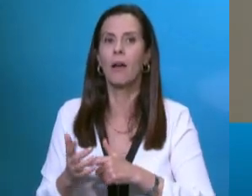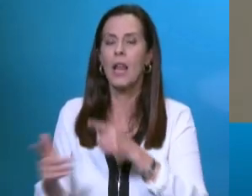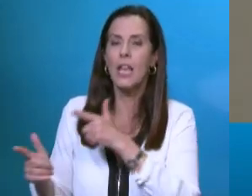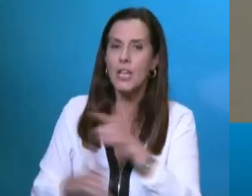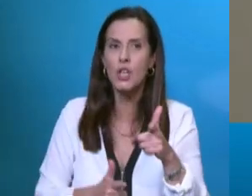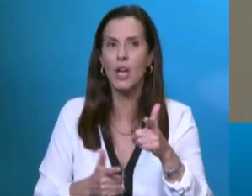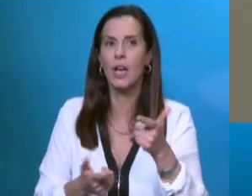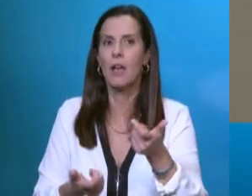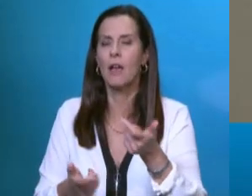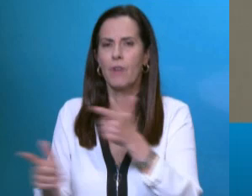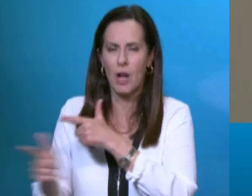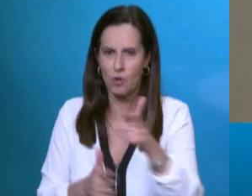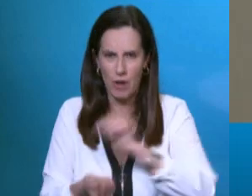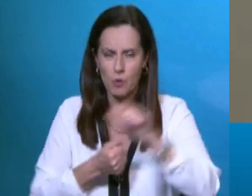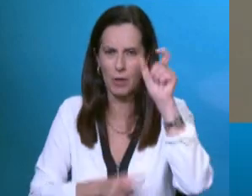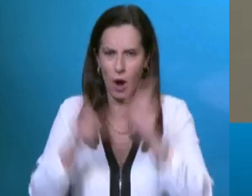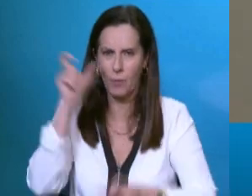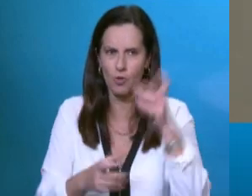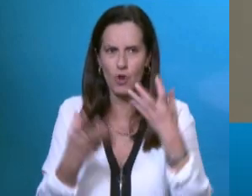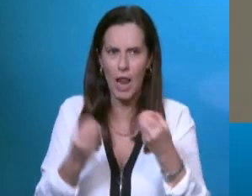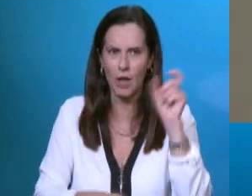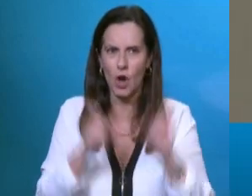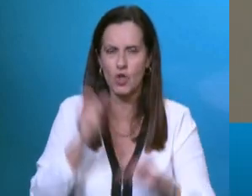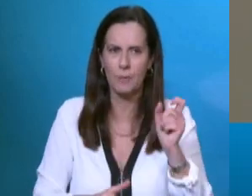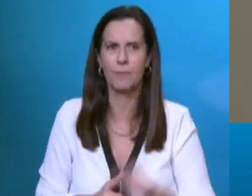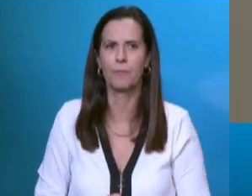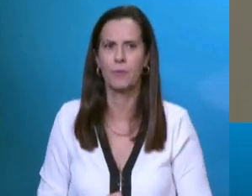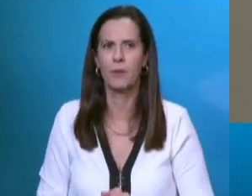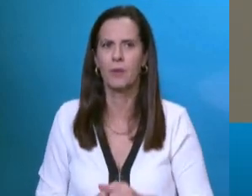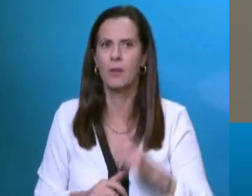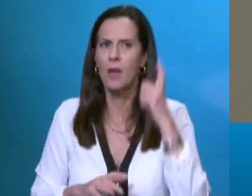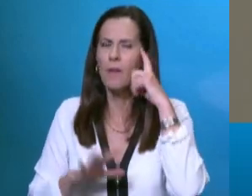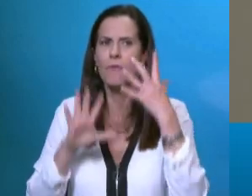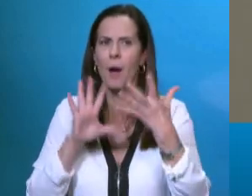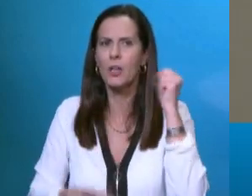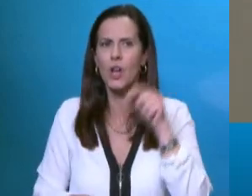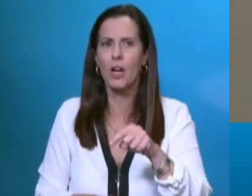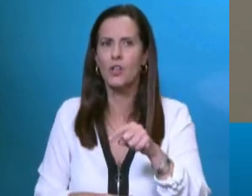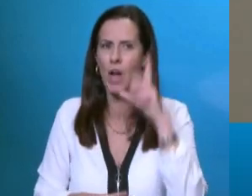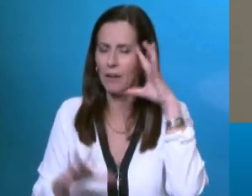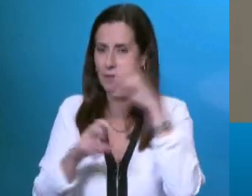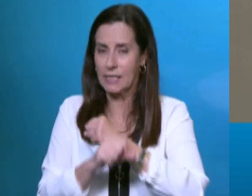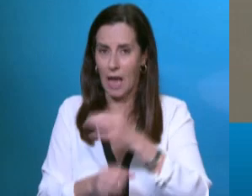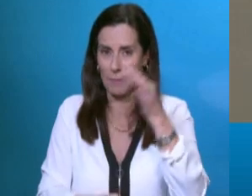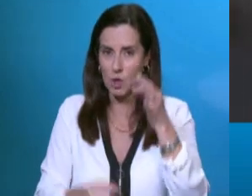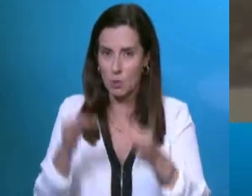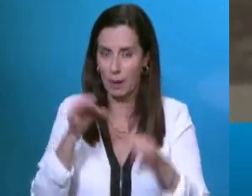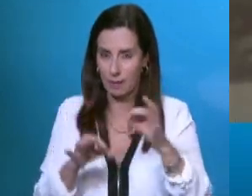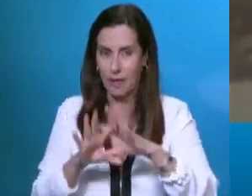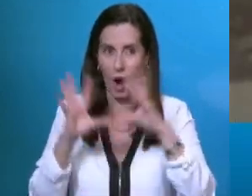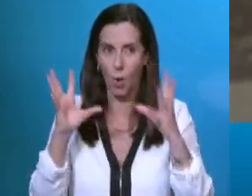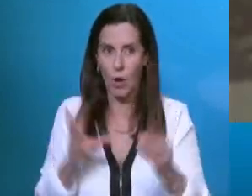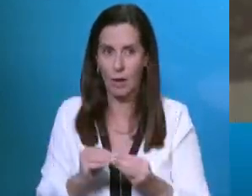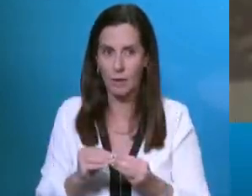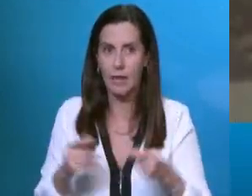ミサイルのみを対象としているわけでありまして通常兵器キャッチオールについての法的根拠が不明